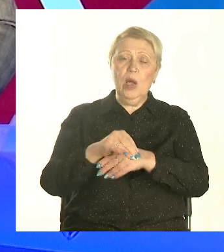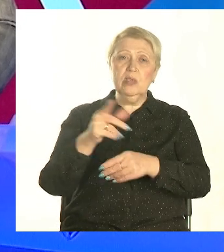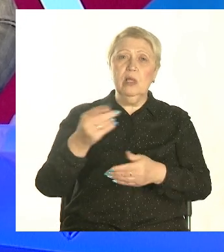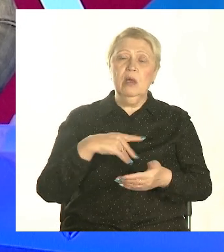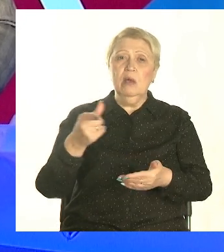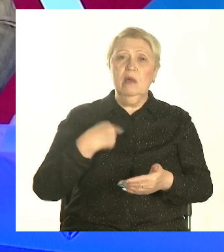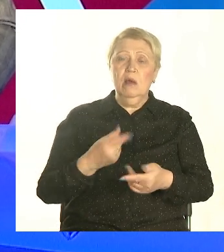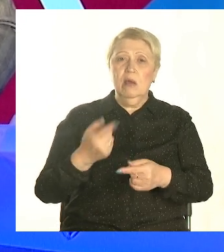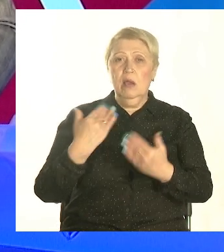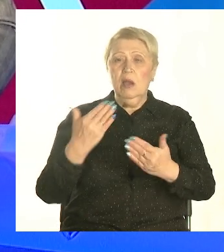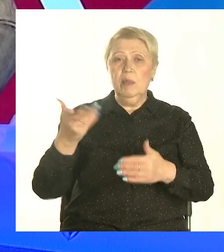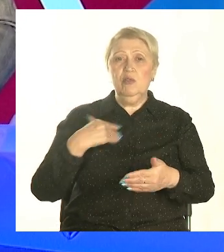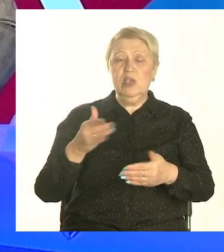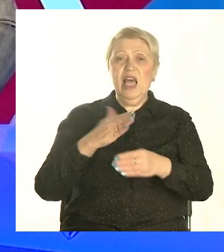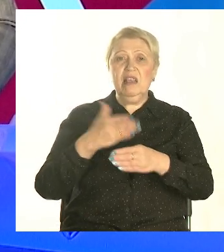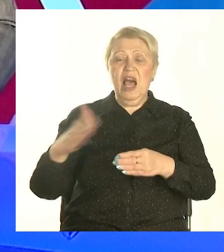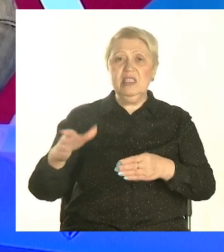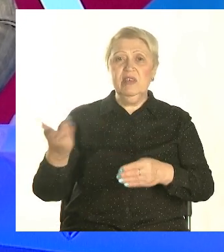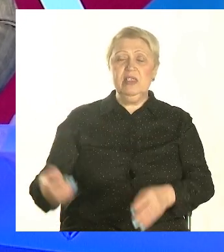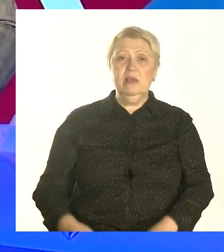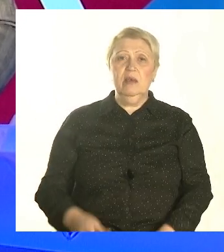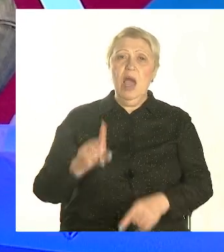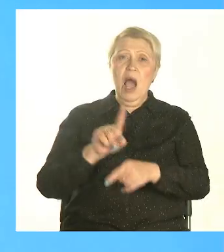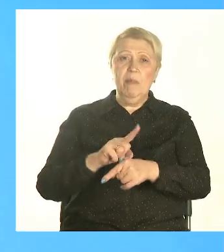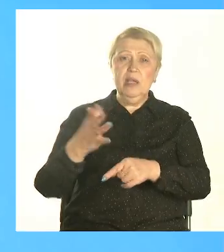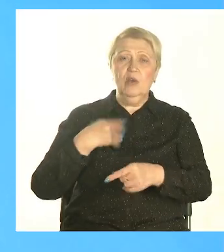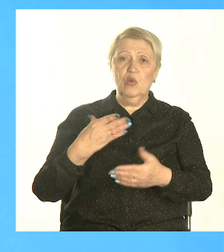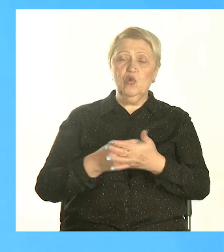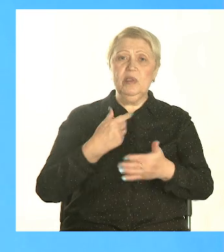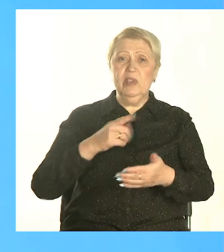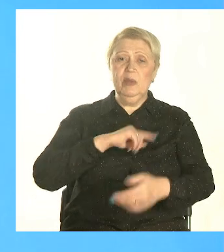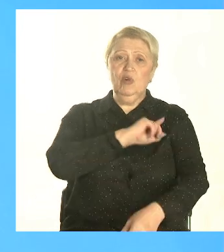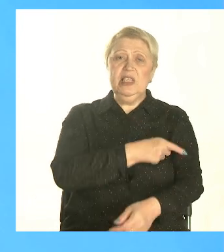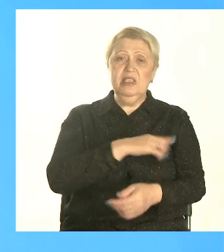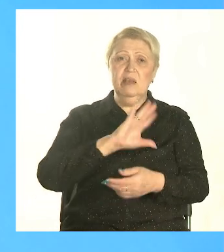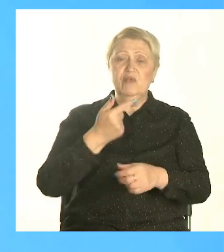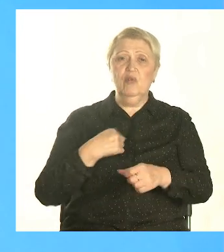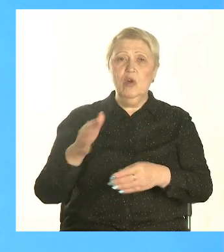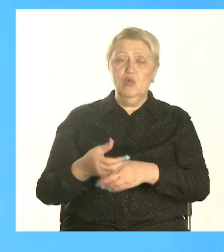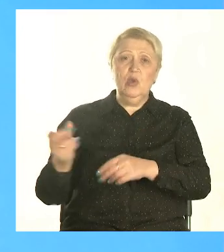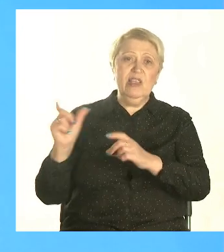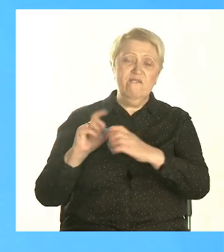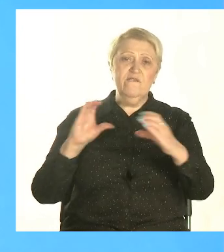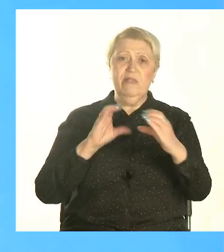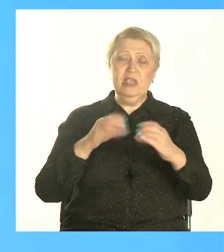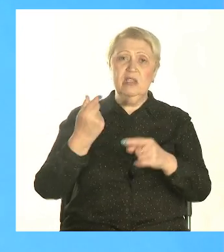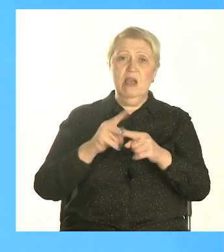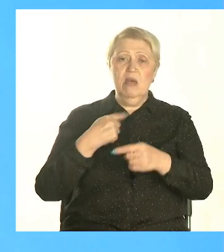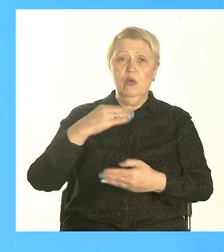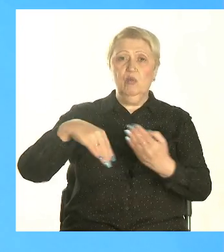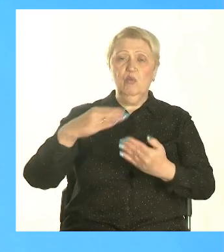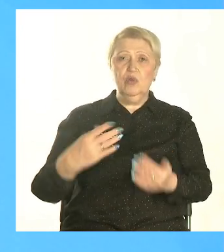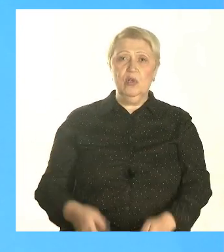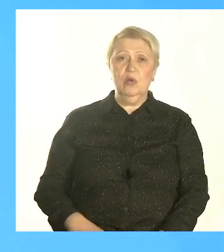тогда они отказываются, и тогда региональный оператор обязан собственными силами вывозить отходы. Все, другого варианта не может быть. Так,